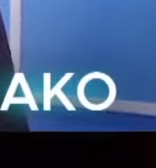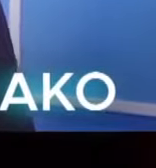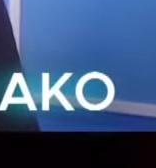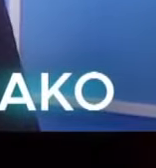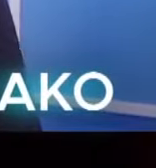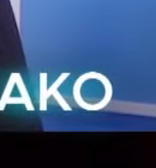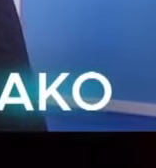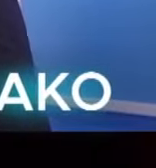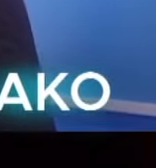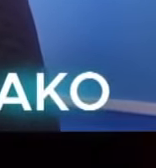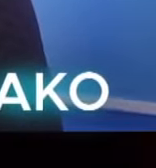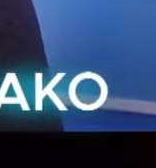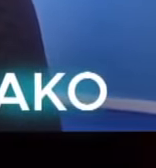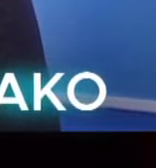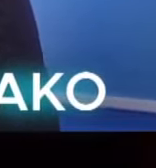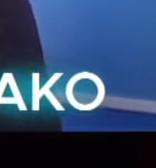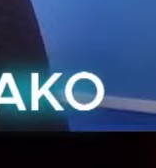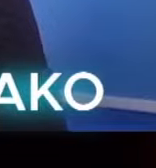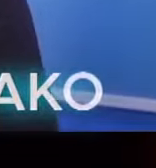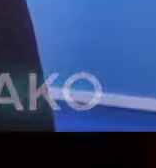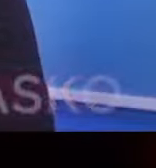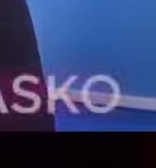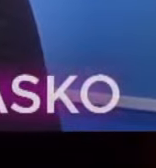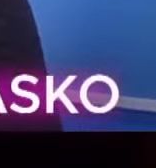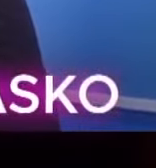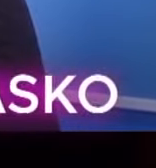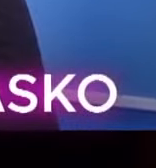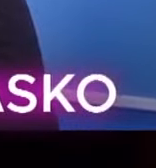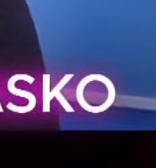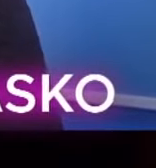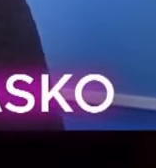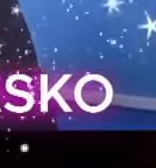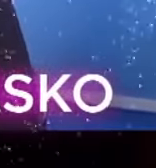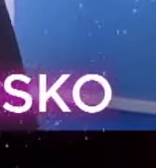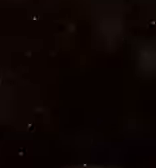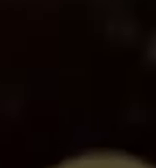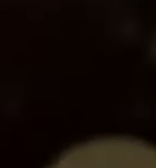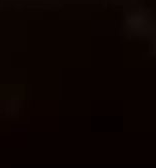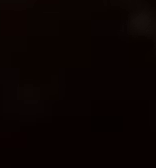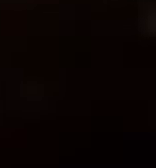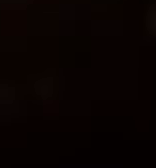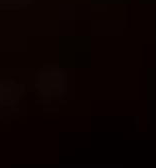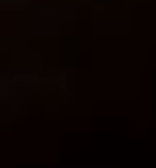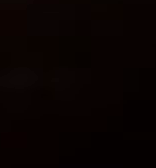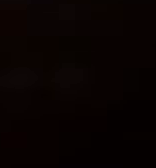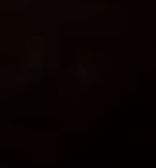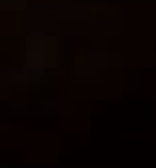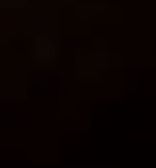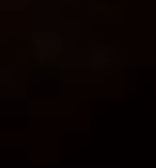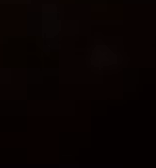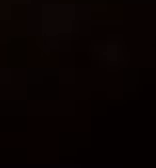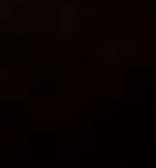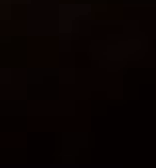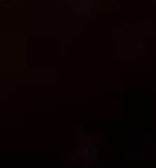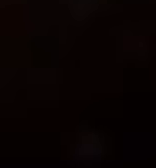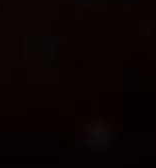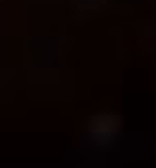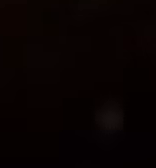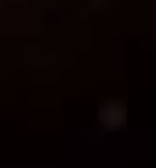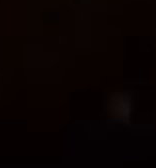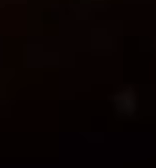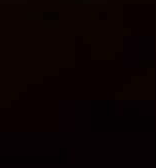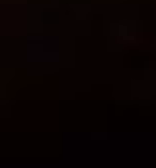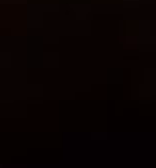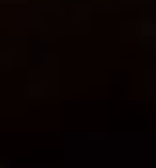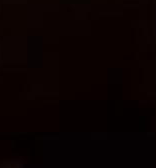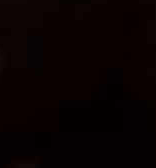Ako, at ang aking original composition na Christmas song na Una Kong Pasko. Now available on Spotify, iTunes,